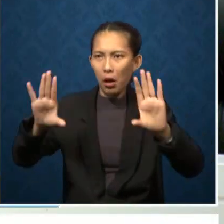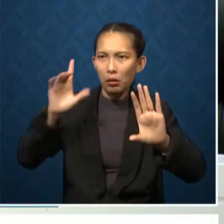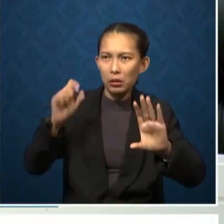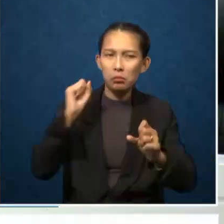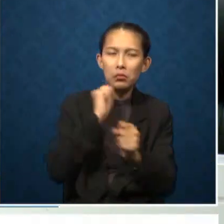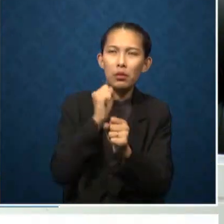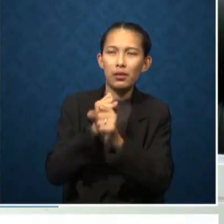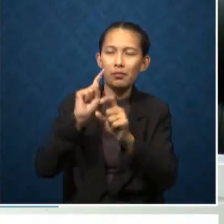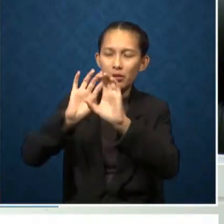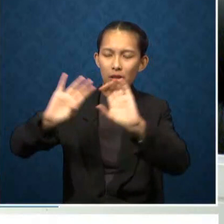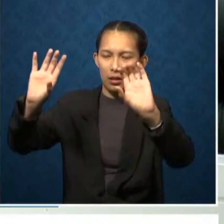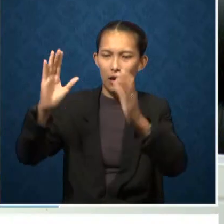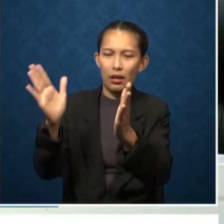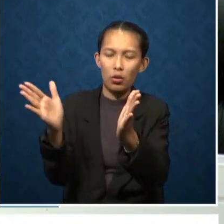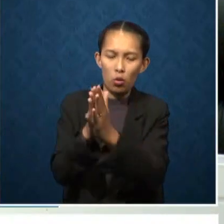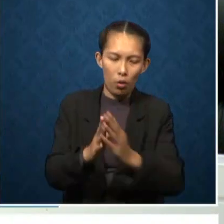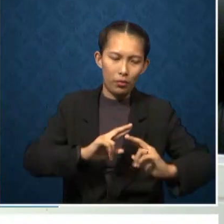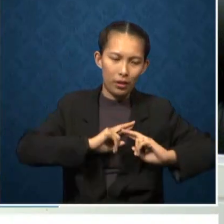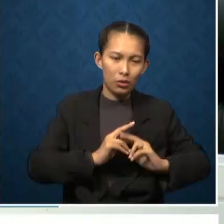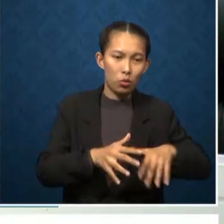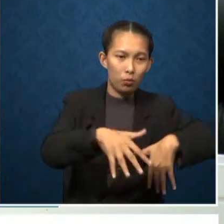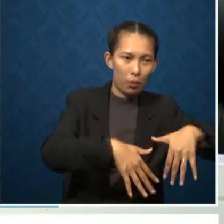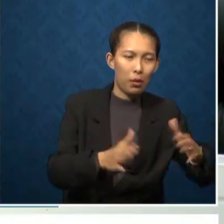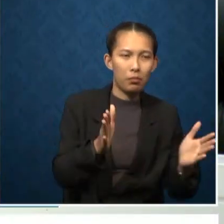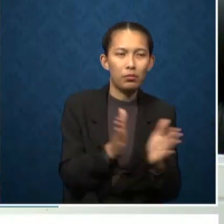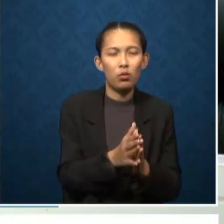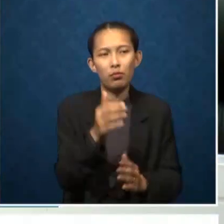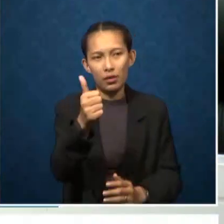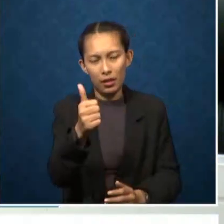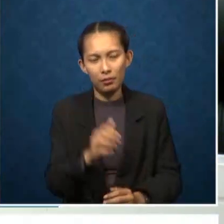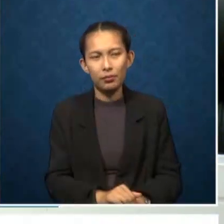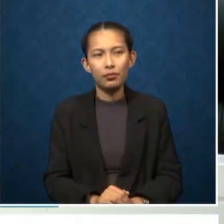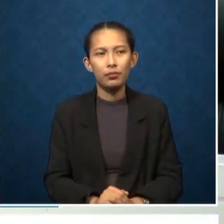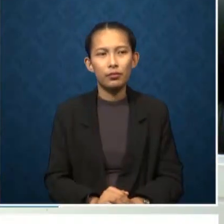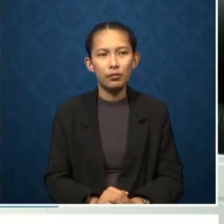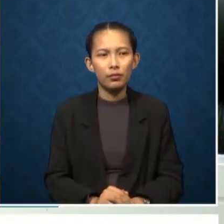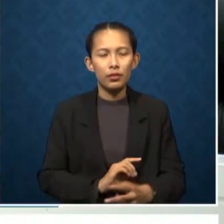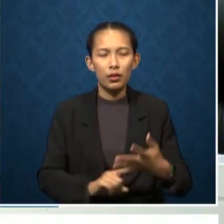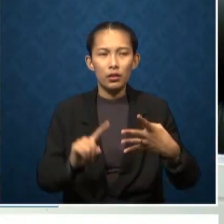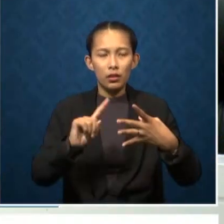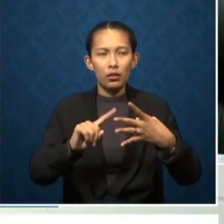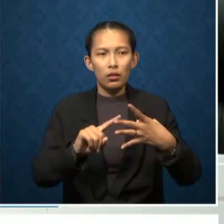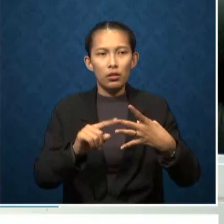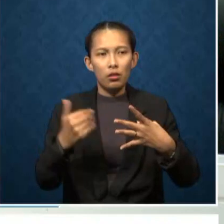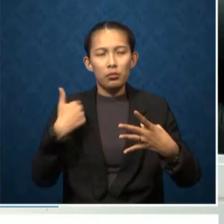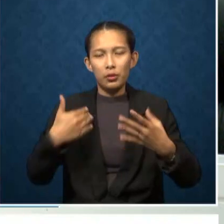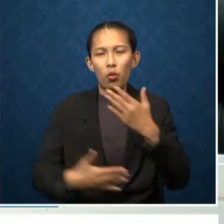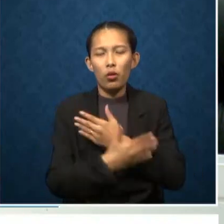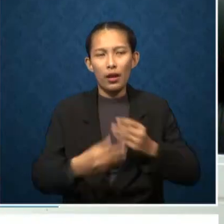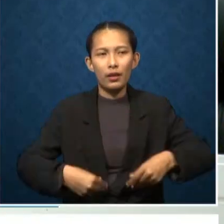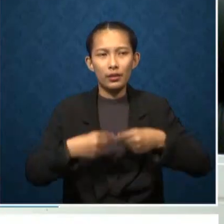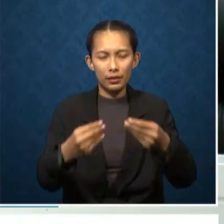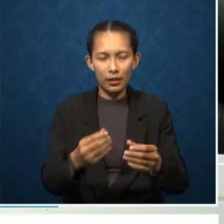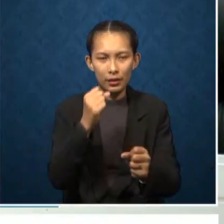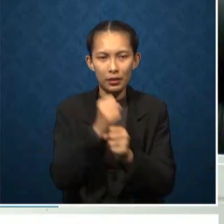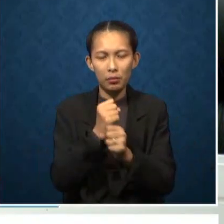ษณะเครือข่ายกับภาคเอกชนและภาคประชาสังคมกับประชาชนได้มากขึ้นประเด็นที่2คือการเปิดโอกาสให้หน่วยงาน